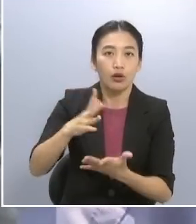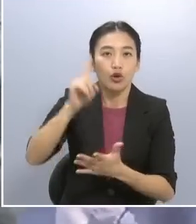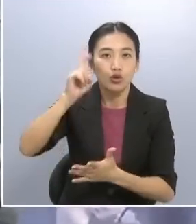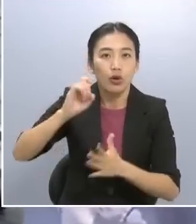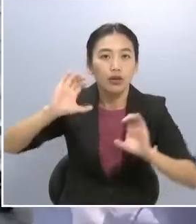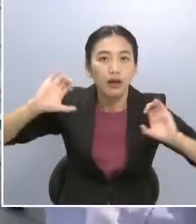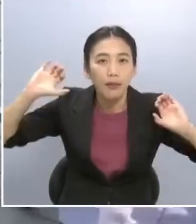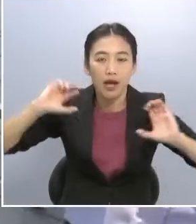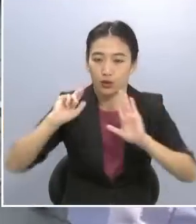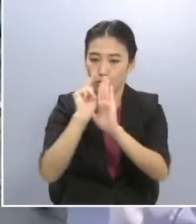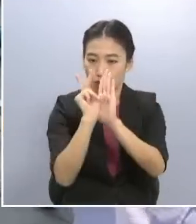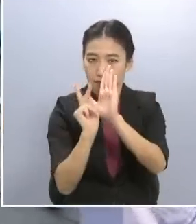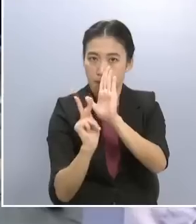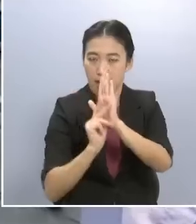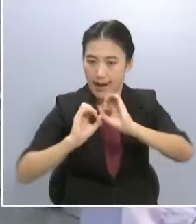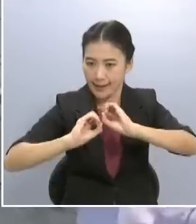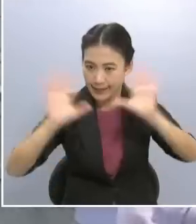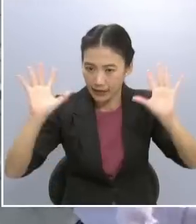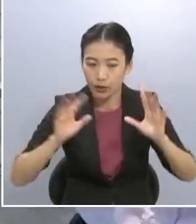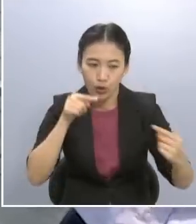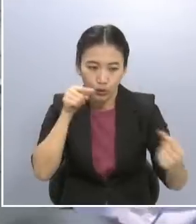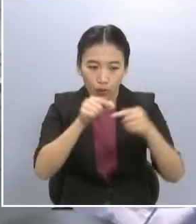เด็กและเยาวชน ได้สูบกัญชา